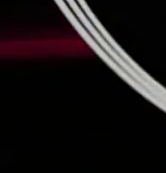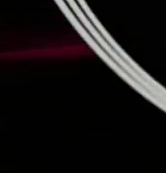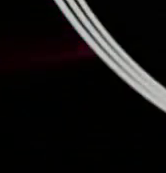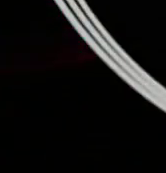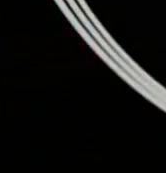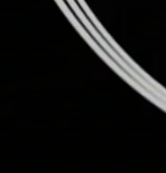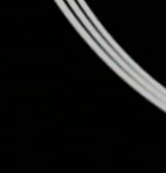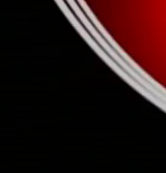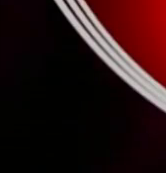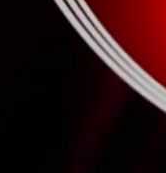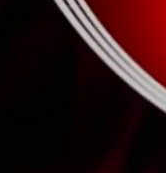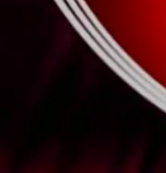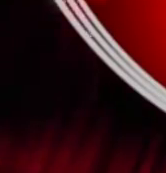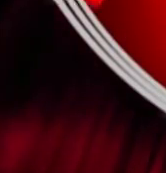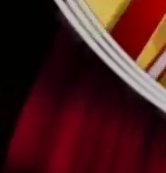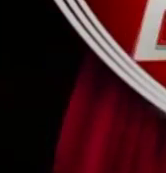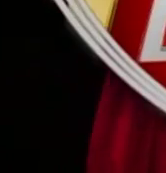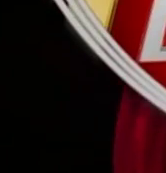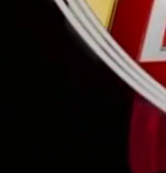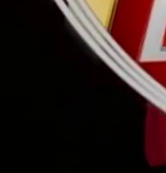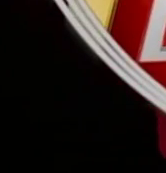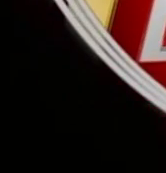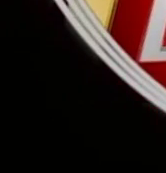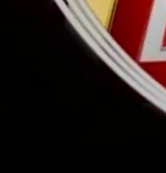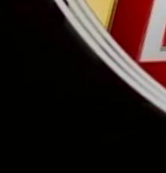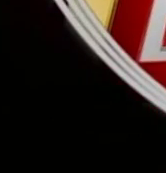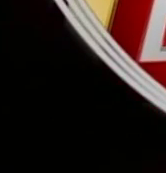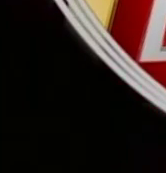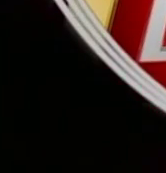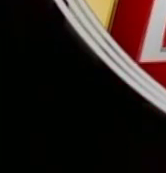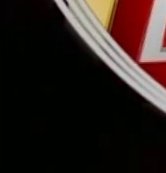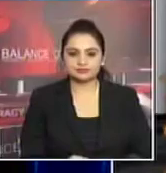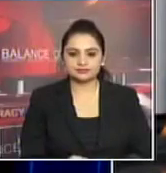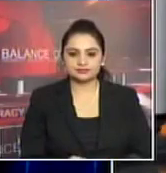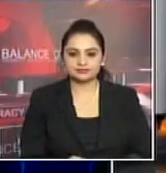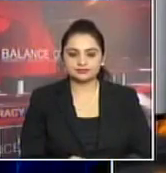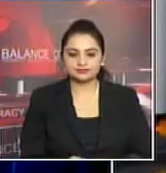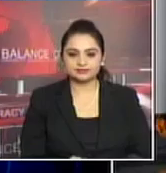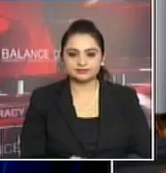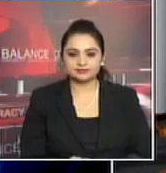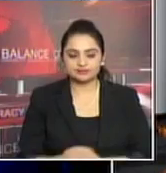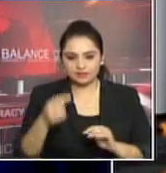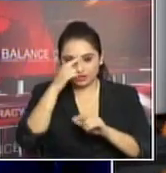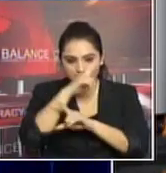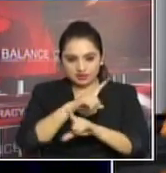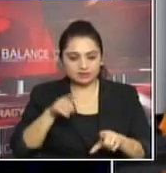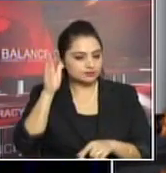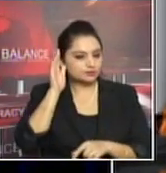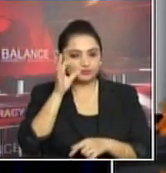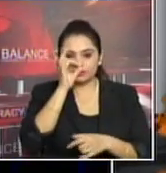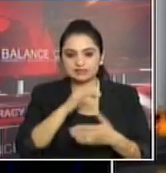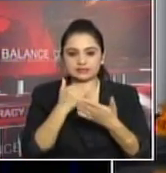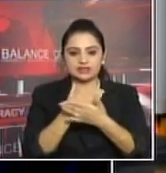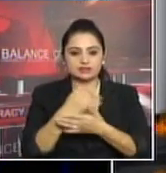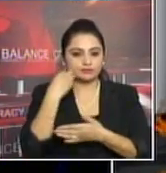News Express। विज्ञापन रहित समाचारको